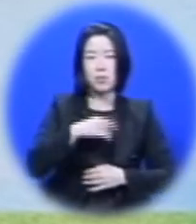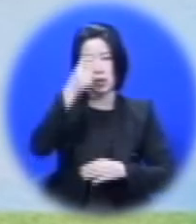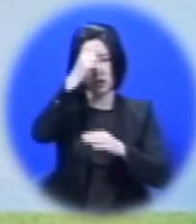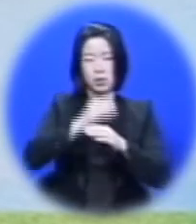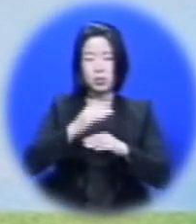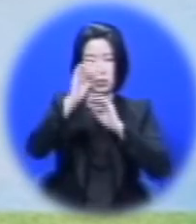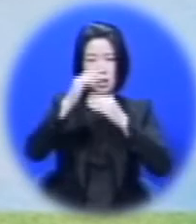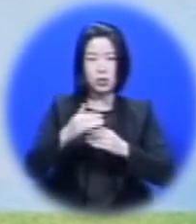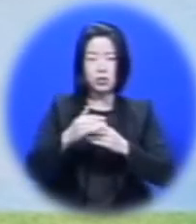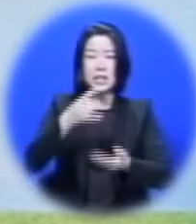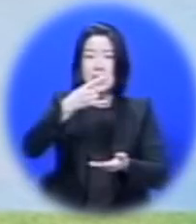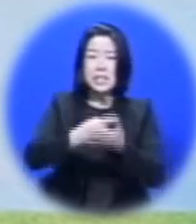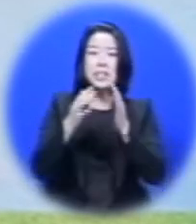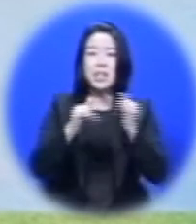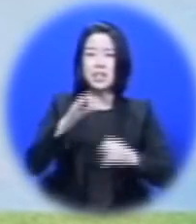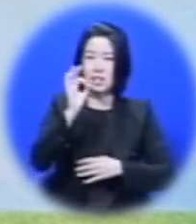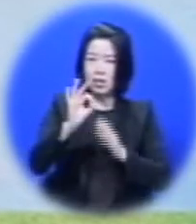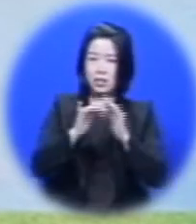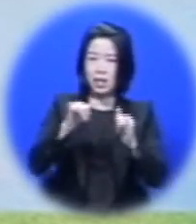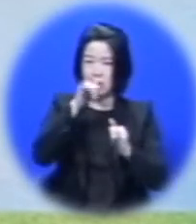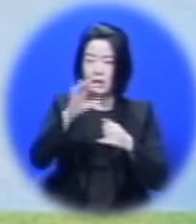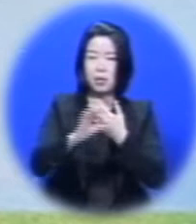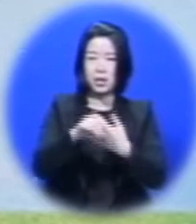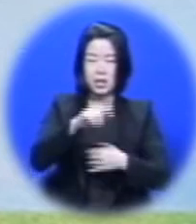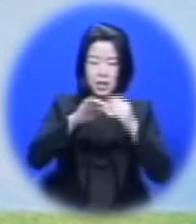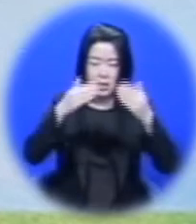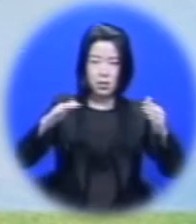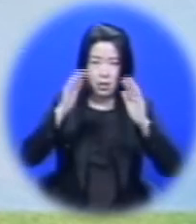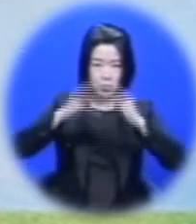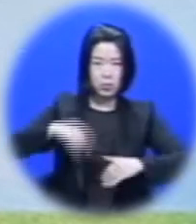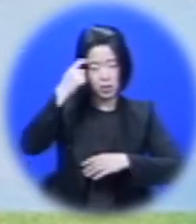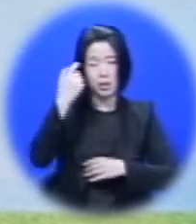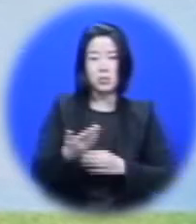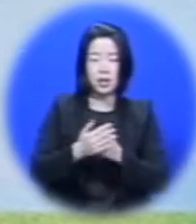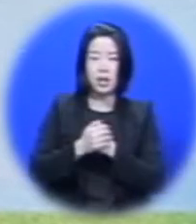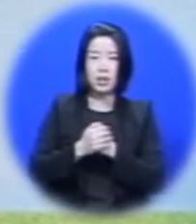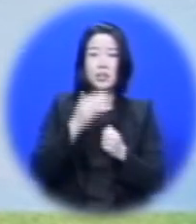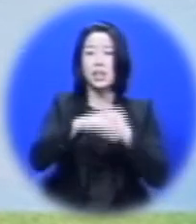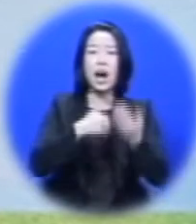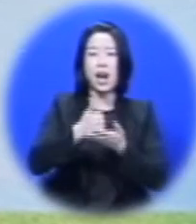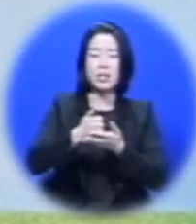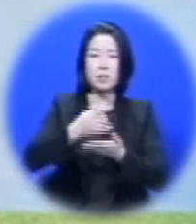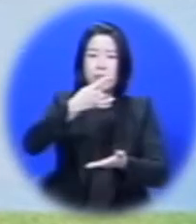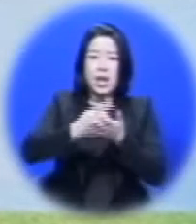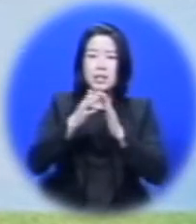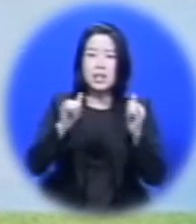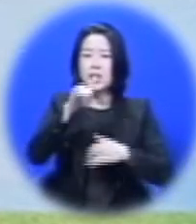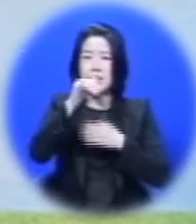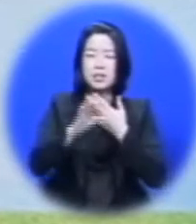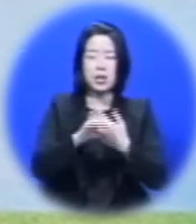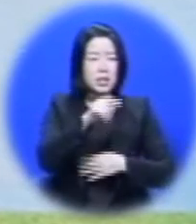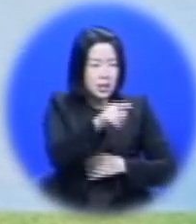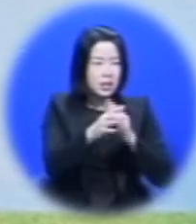것은 의인 열 사람이 있다면 이 성이 무너지겠습니까? 하나님, 의인이 있으면 하나님